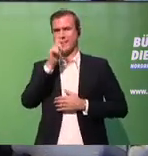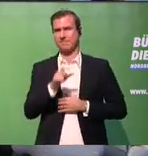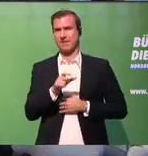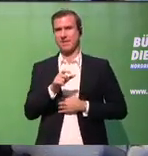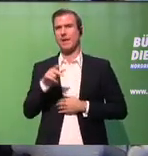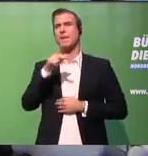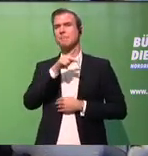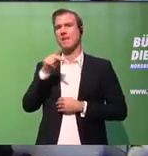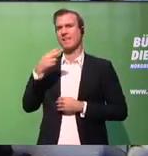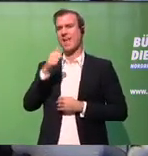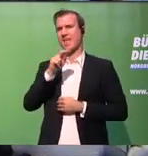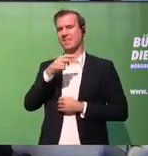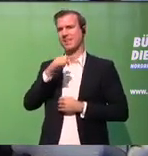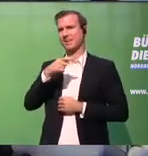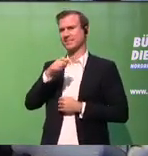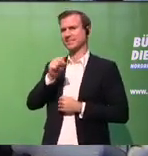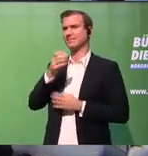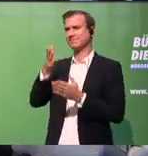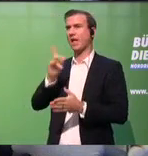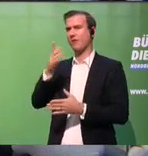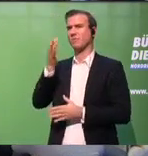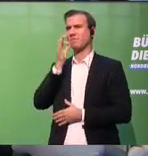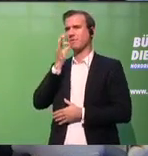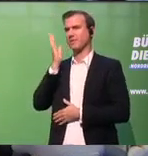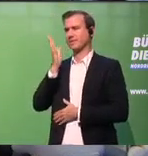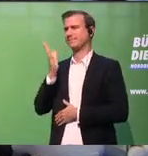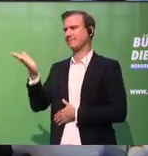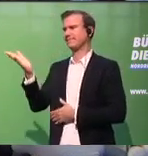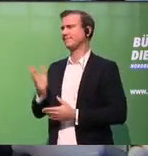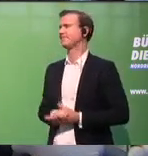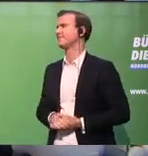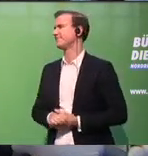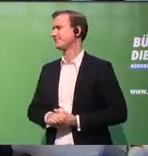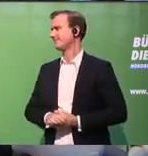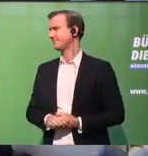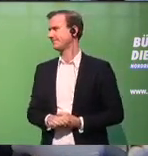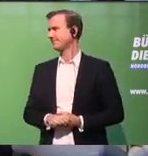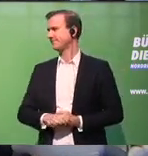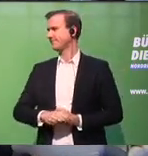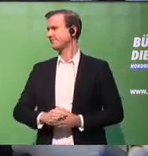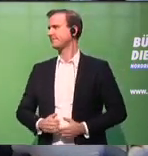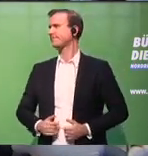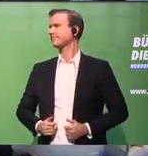ist Patrick Hennings. Patrick, auch du hast 5 Minuten. Bitte schön.